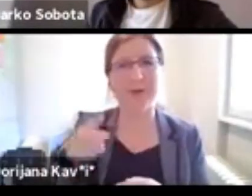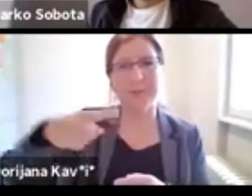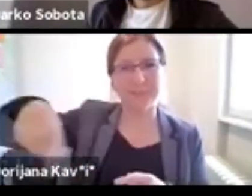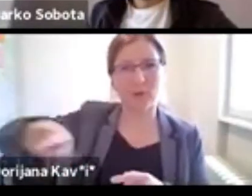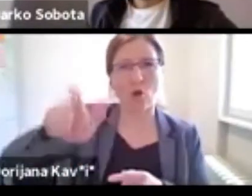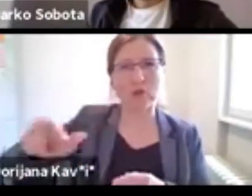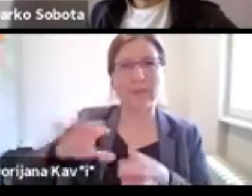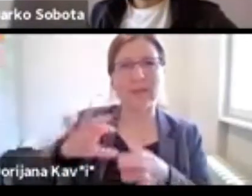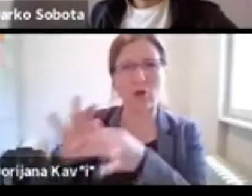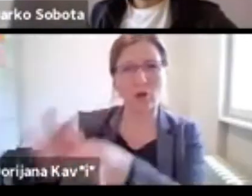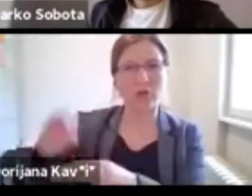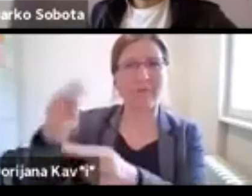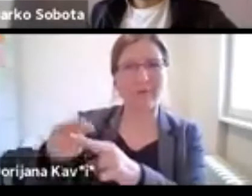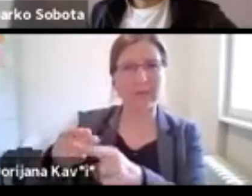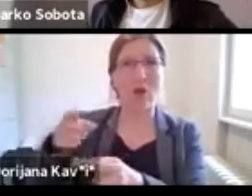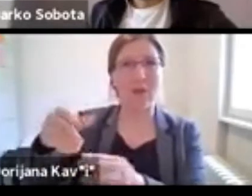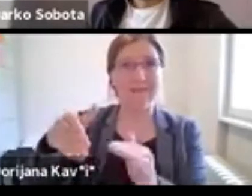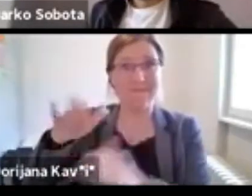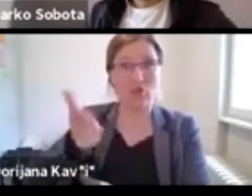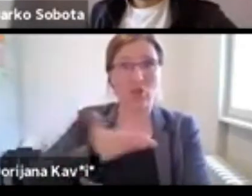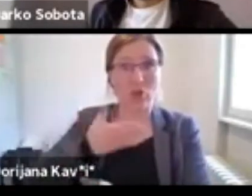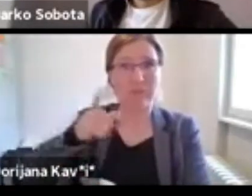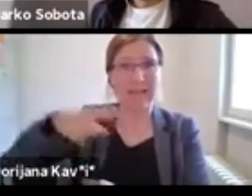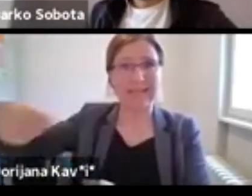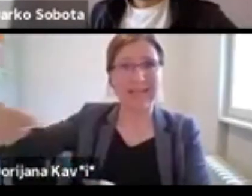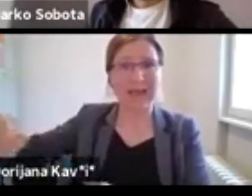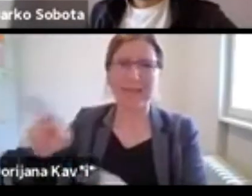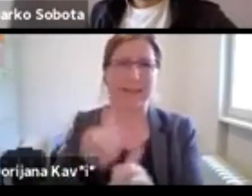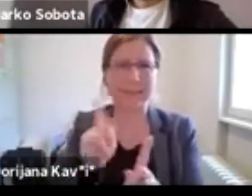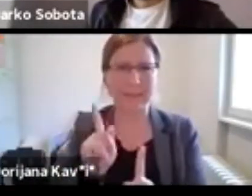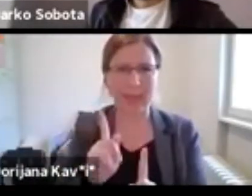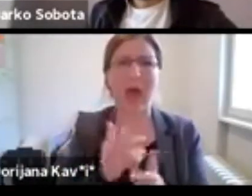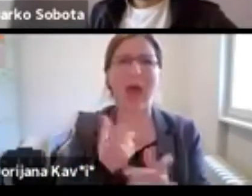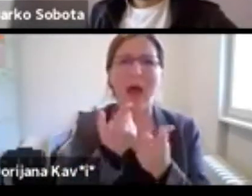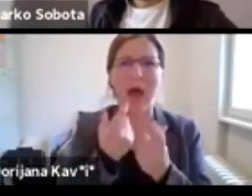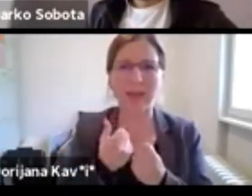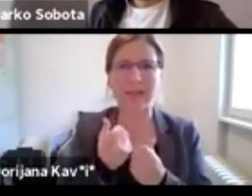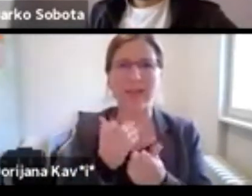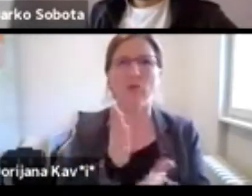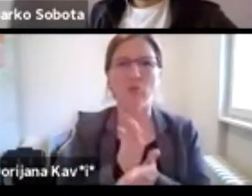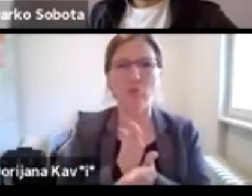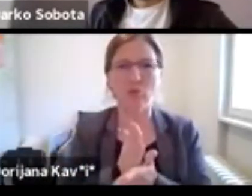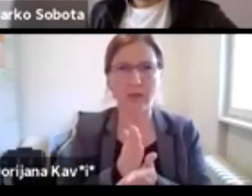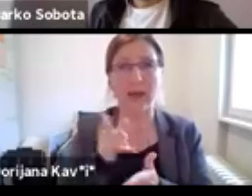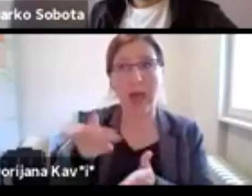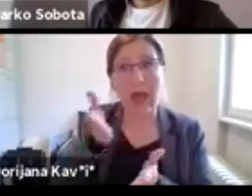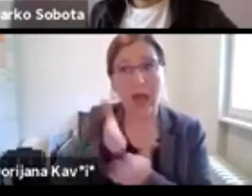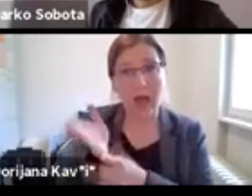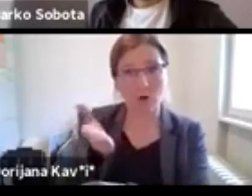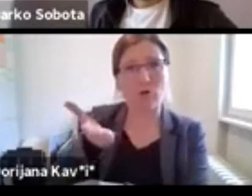nužno podložni zarazi, ali ono što se kod njih evo, nerijetko događa, da kada se